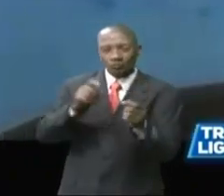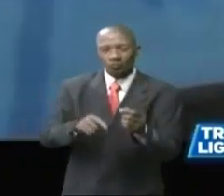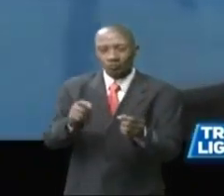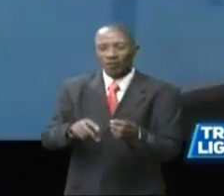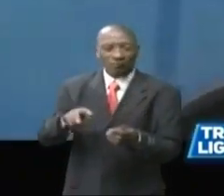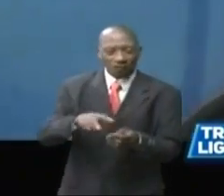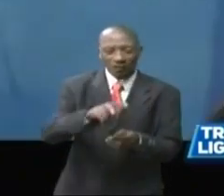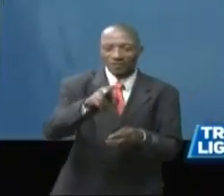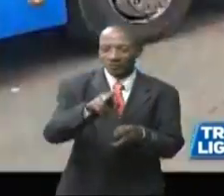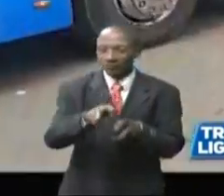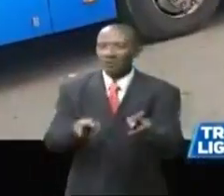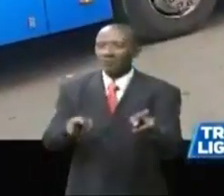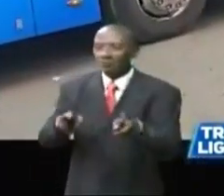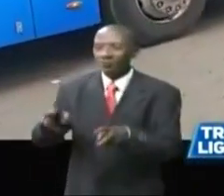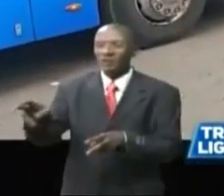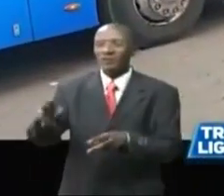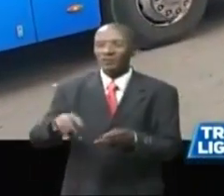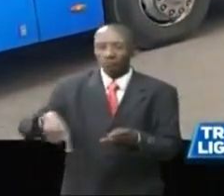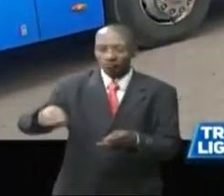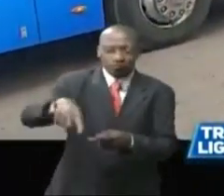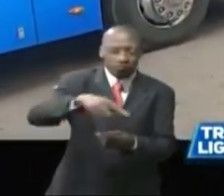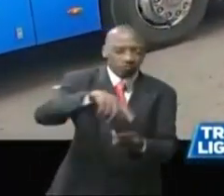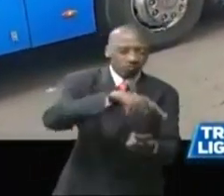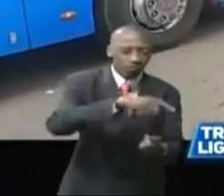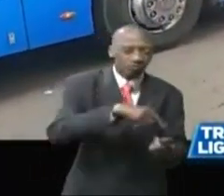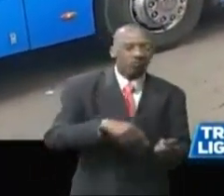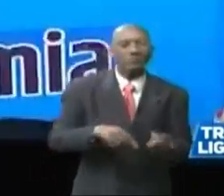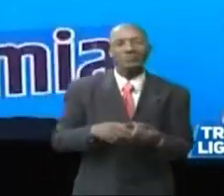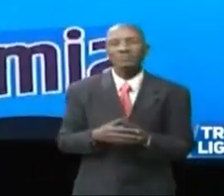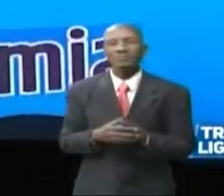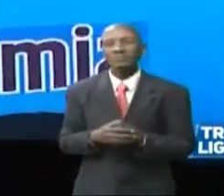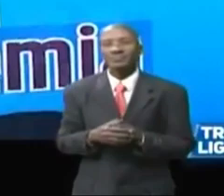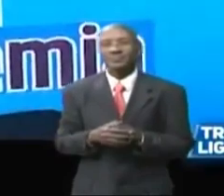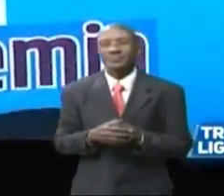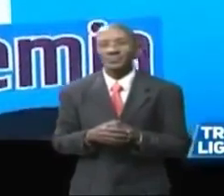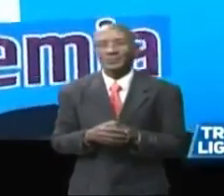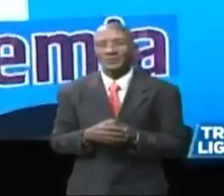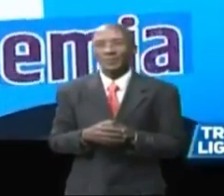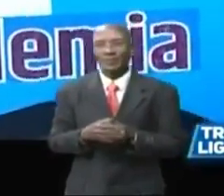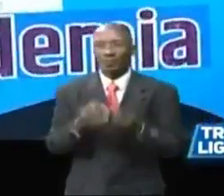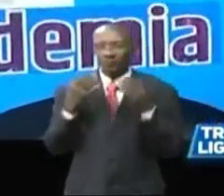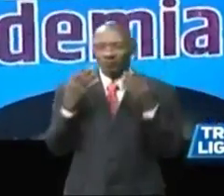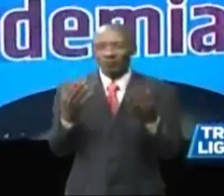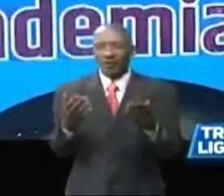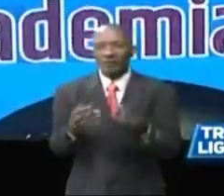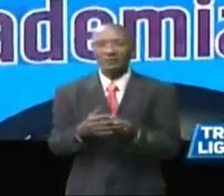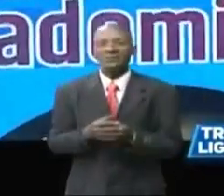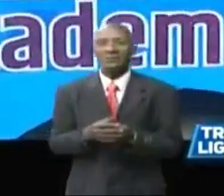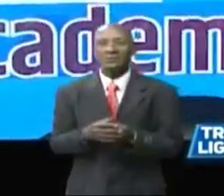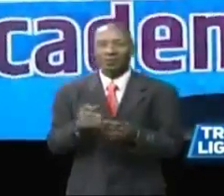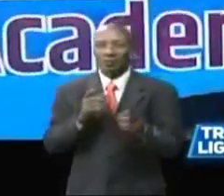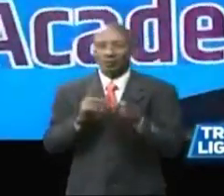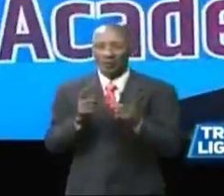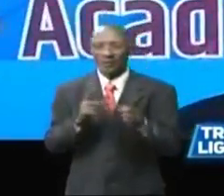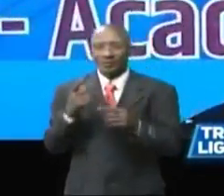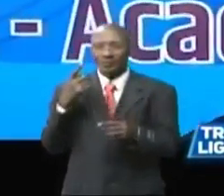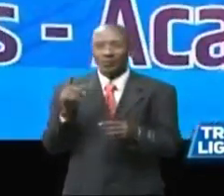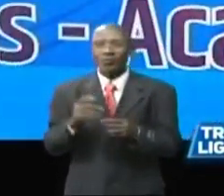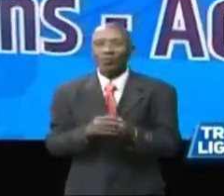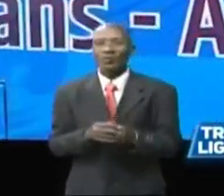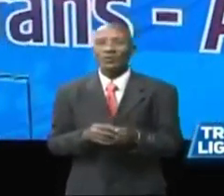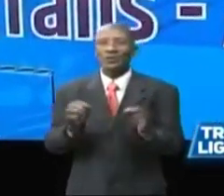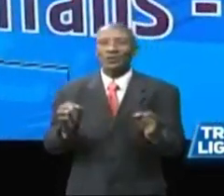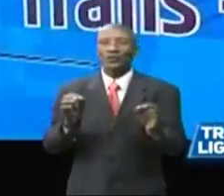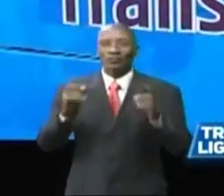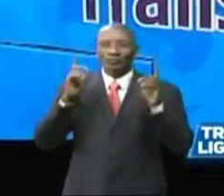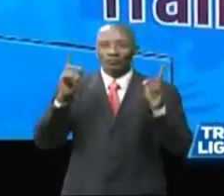la jeunesse étudiantine. Face à une forte demande, en dépit de son déploiement en province,